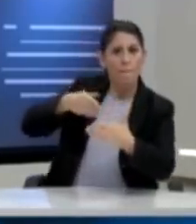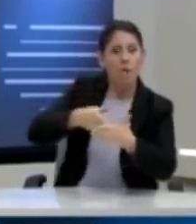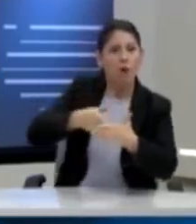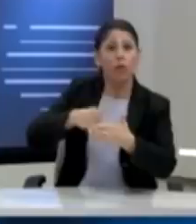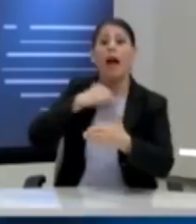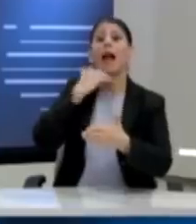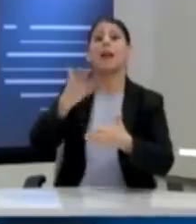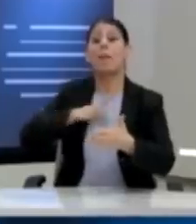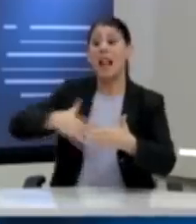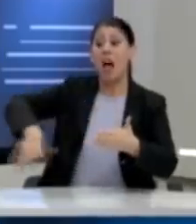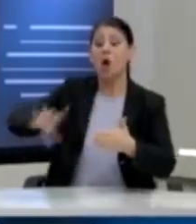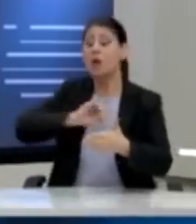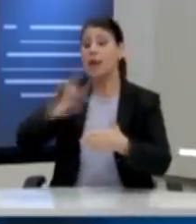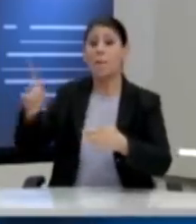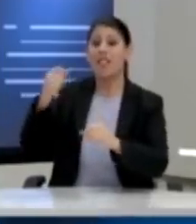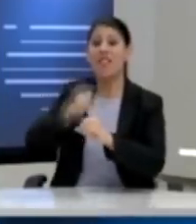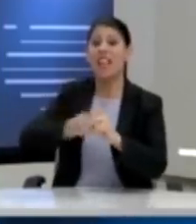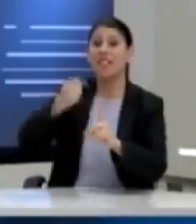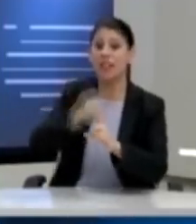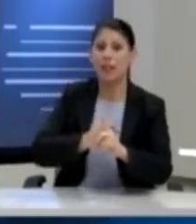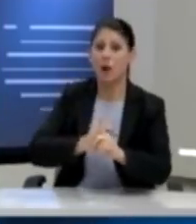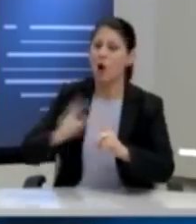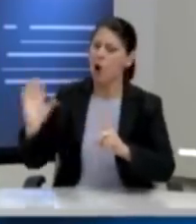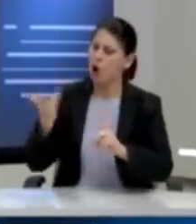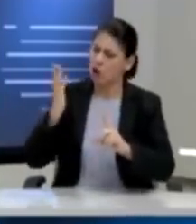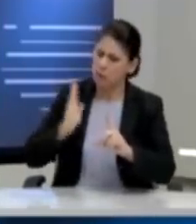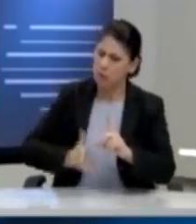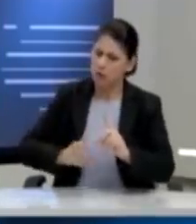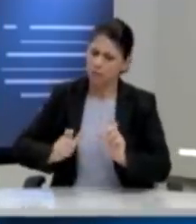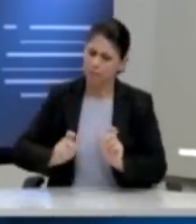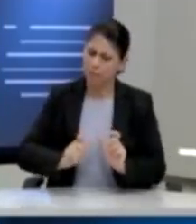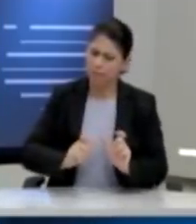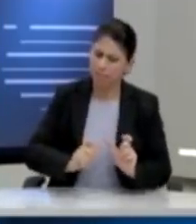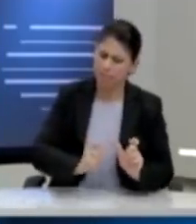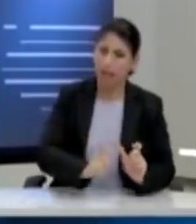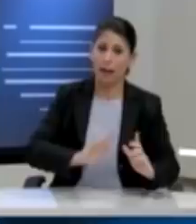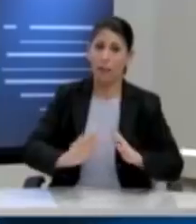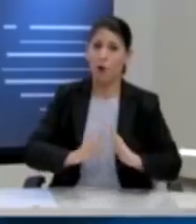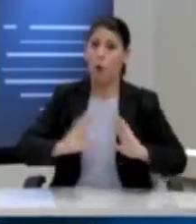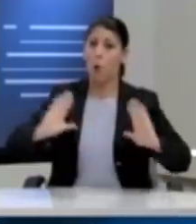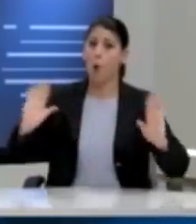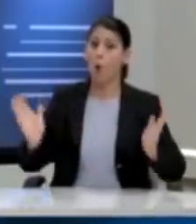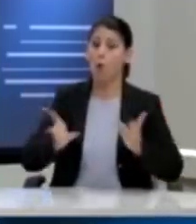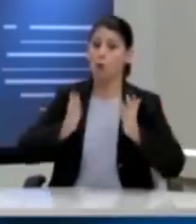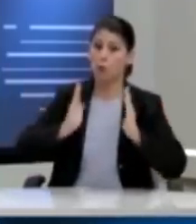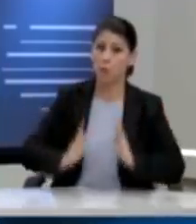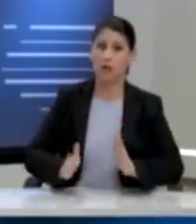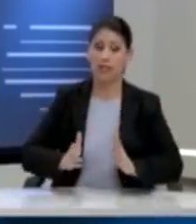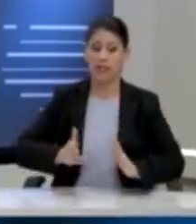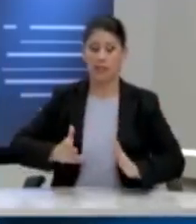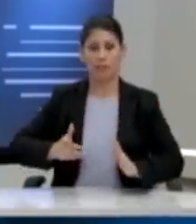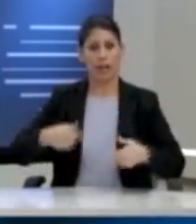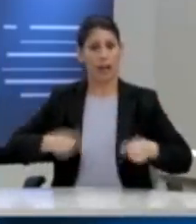μην διεκδικεί. Να το όσο μπορείτε να τον στριμώξετε. Να προστατέψετε όσο μπορείτε την καπιταλιστική